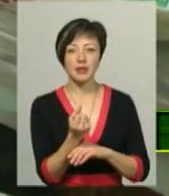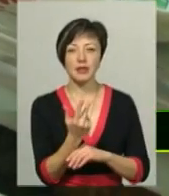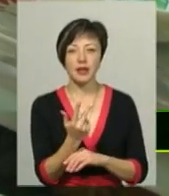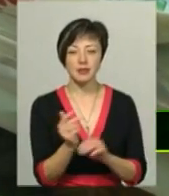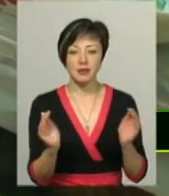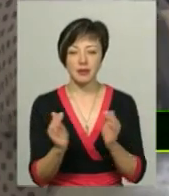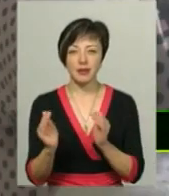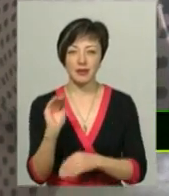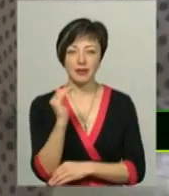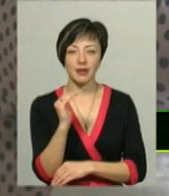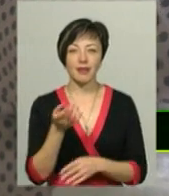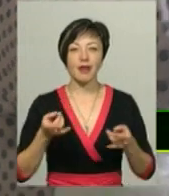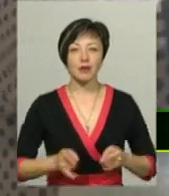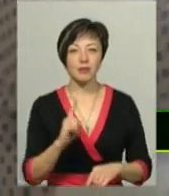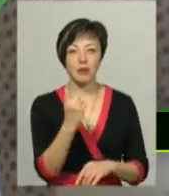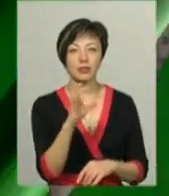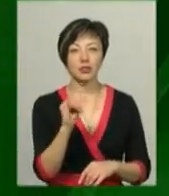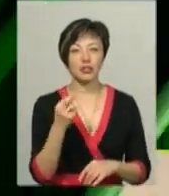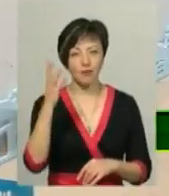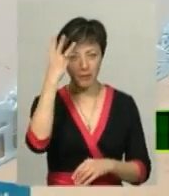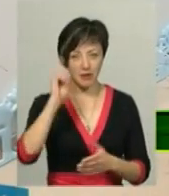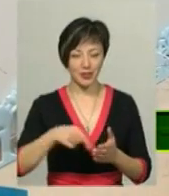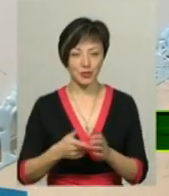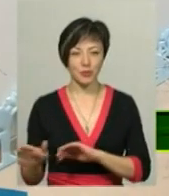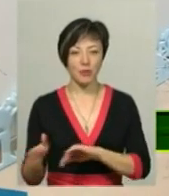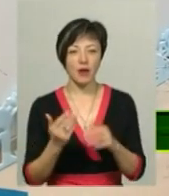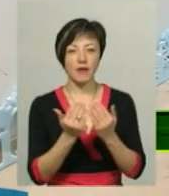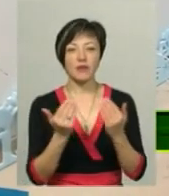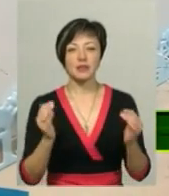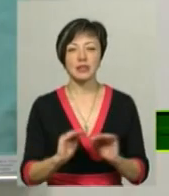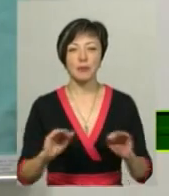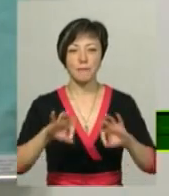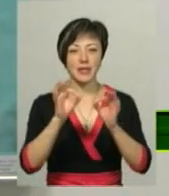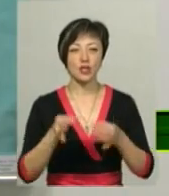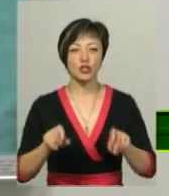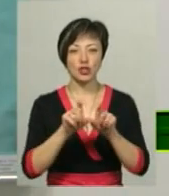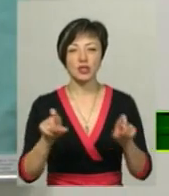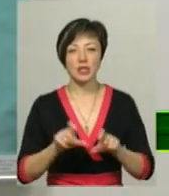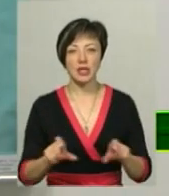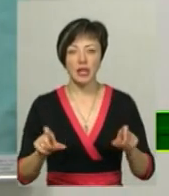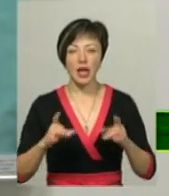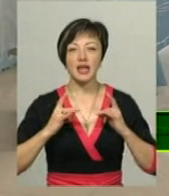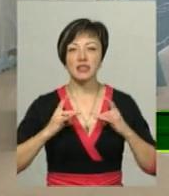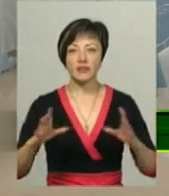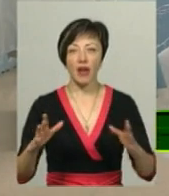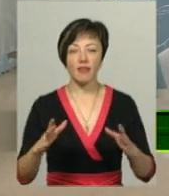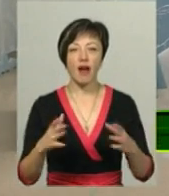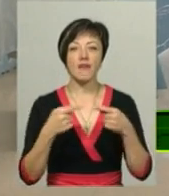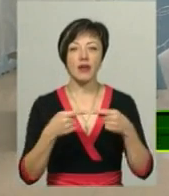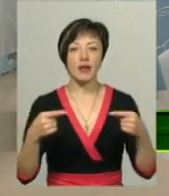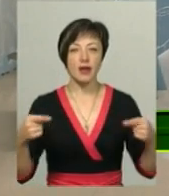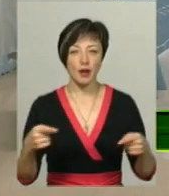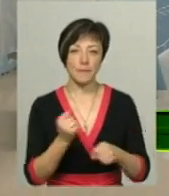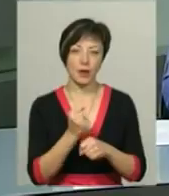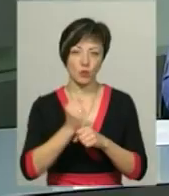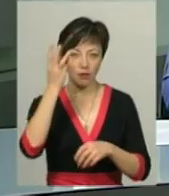немовлят народилось 1 січня у Хмельницькому. Виставка учнів мистецьких шкіл «Різдвяна феєрія» діє у Хмельницькому.